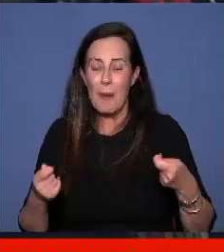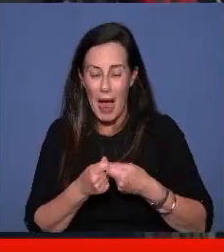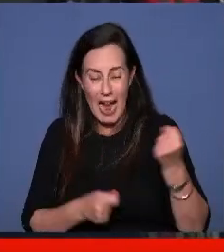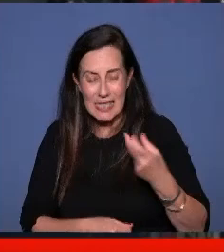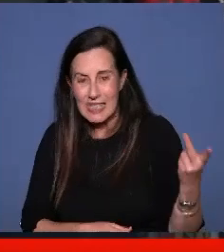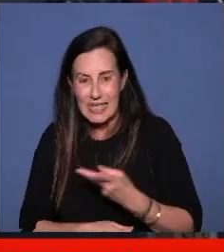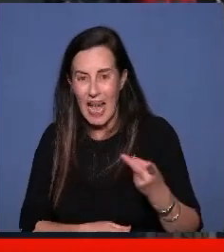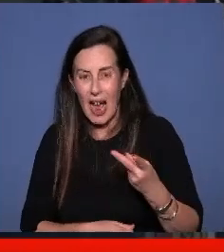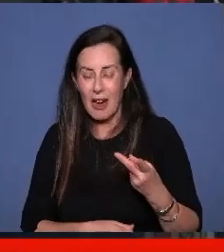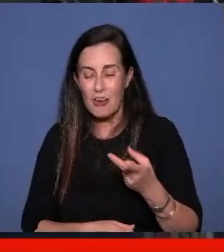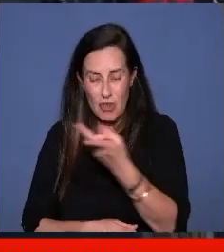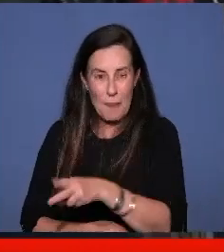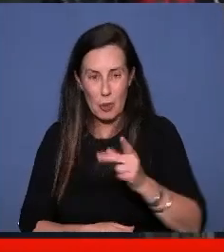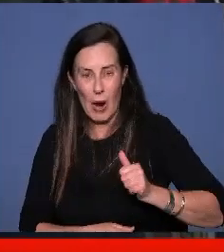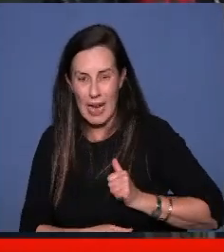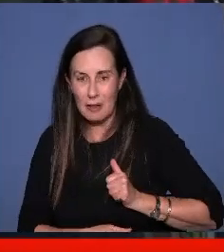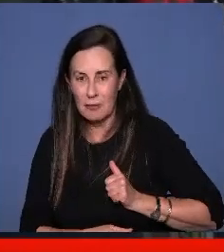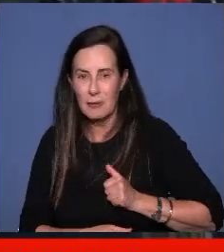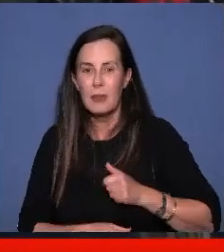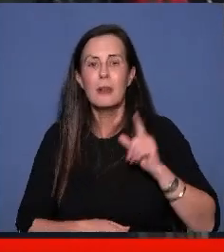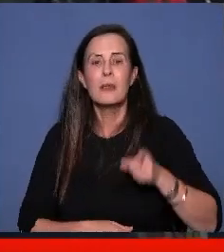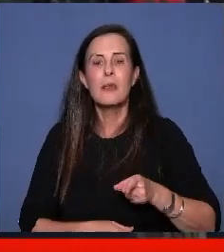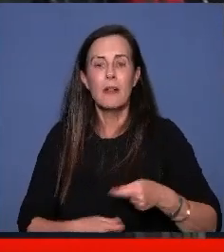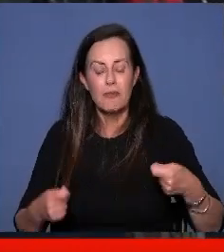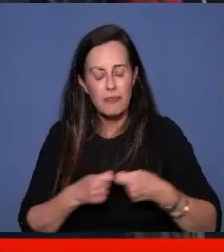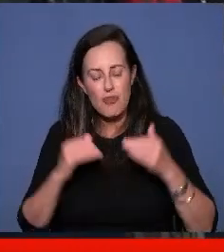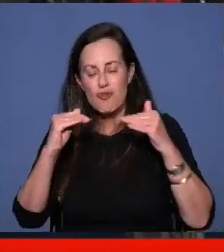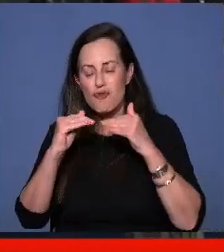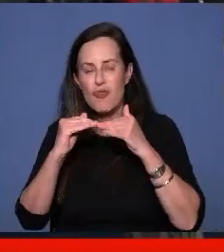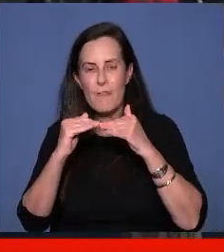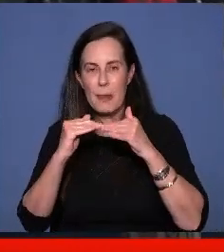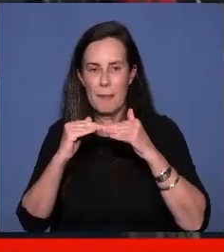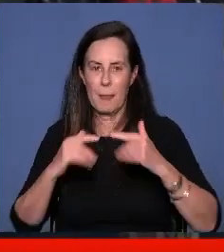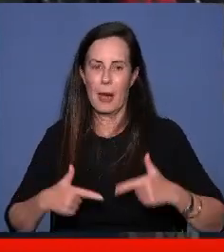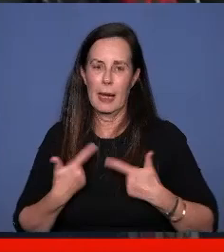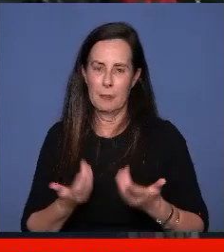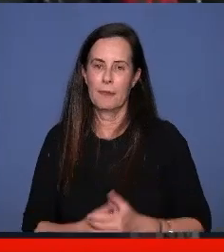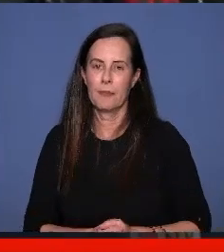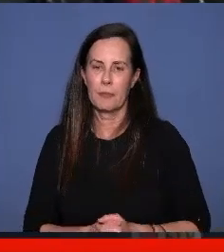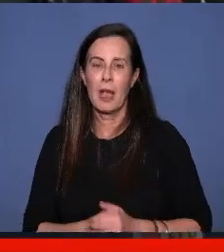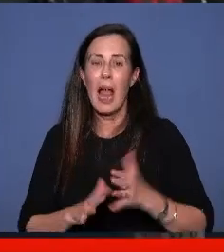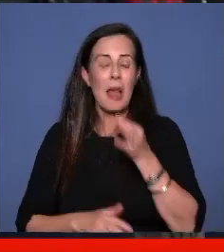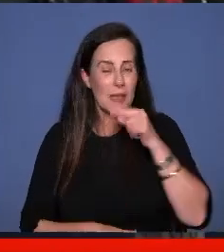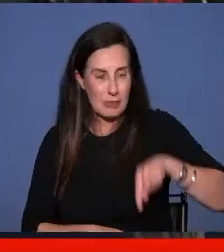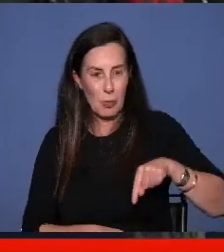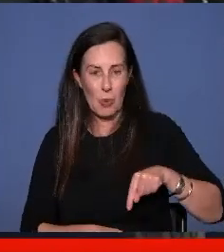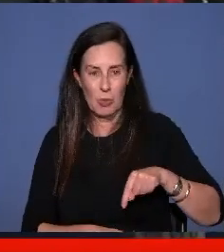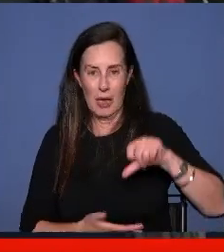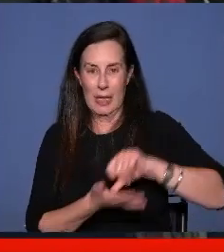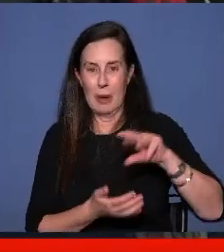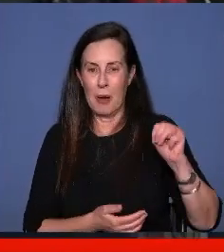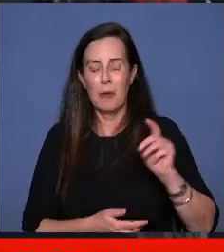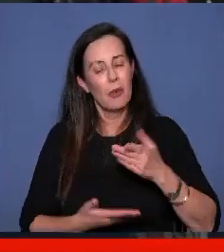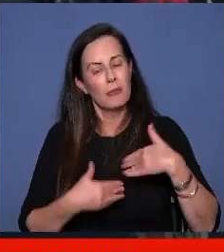שנחרטה בדם הנופלים לא תהיה ברית בין שווים בחיים? מדוע שצערי העיר מגר